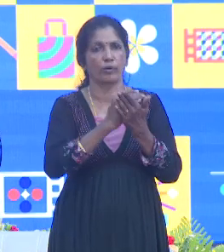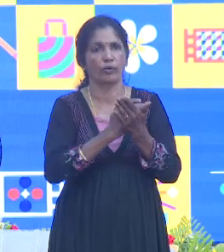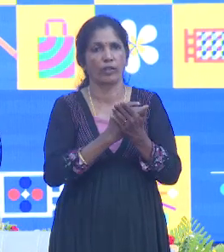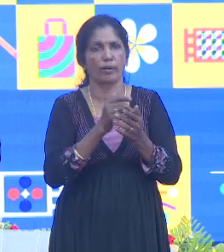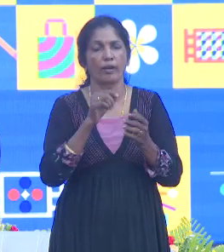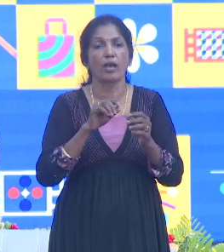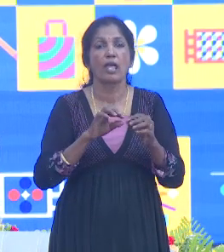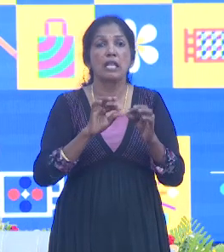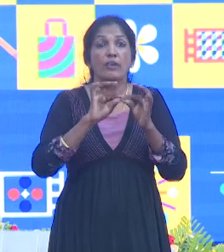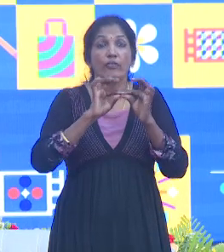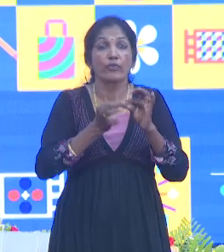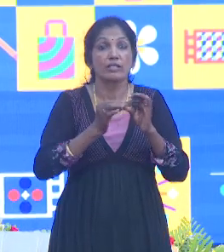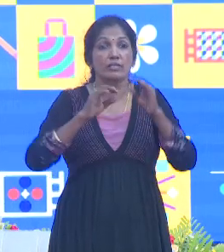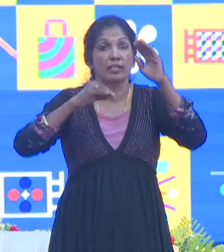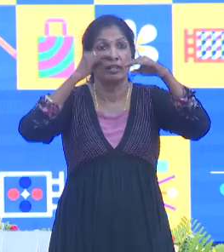കേരളത്തിൻ്റെ സുസ്ഥിര വികസനത്തിൽ